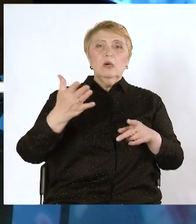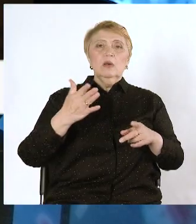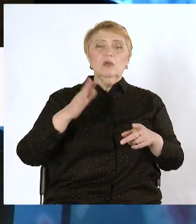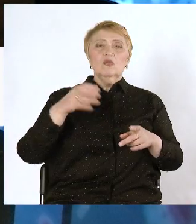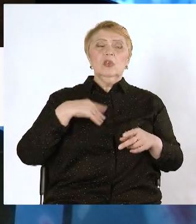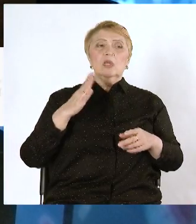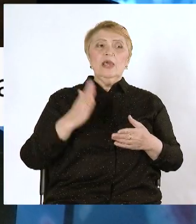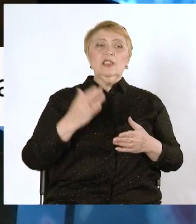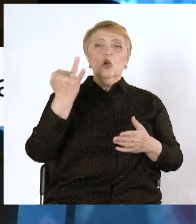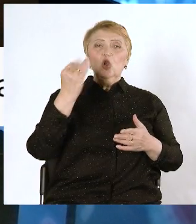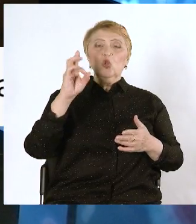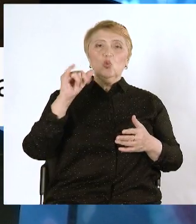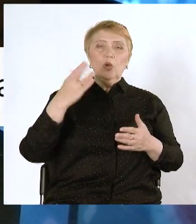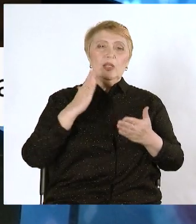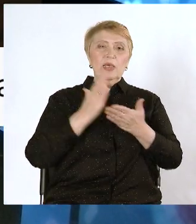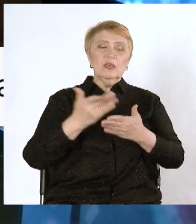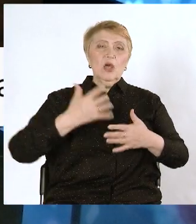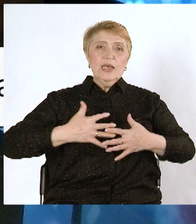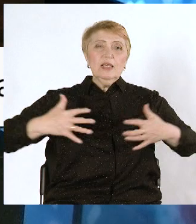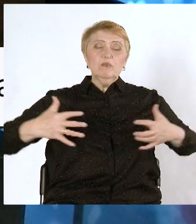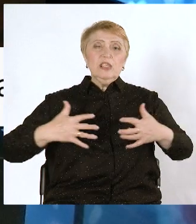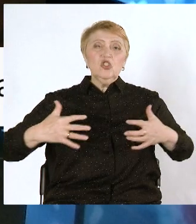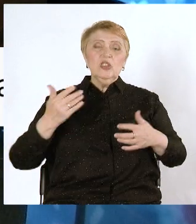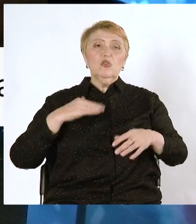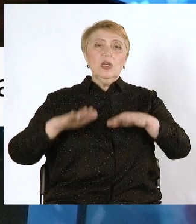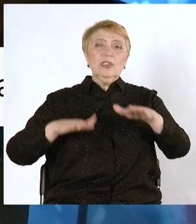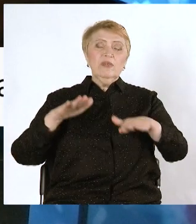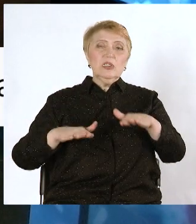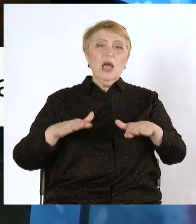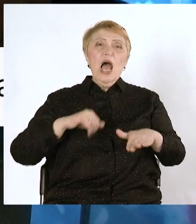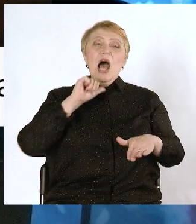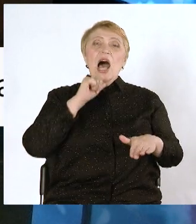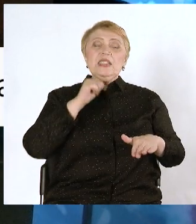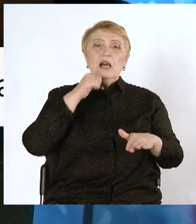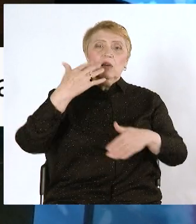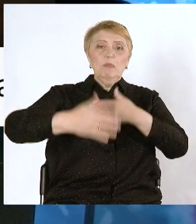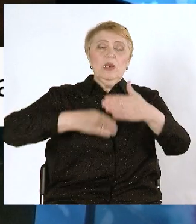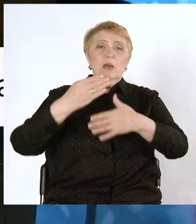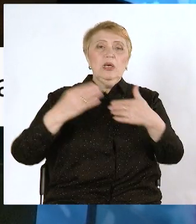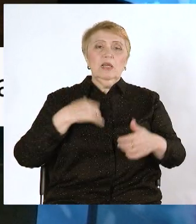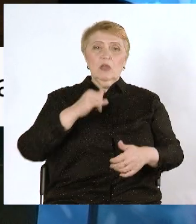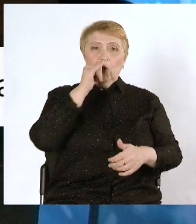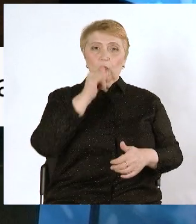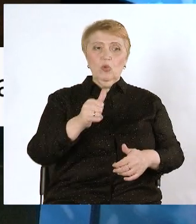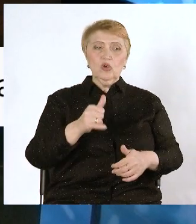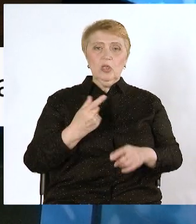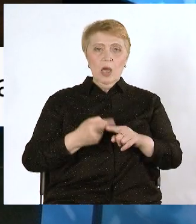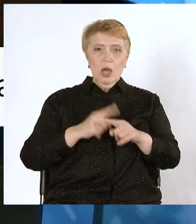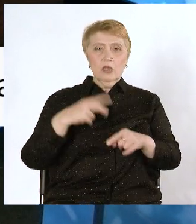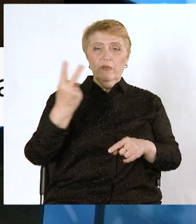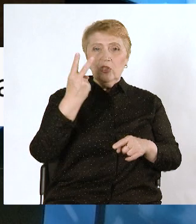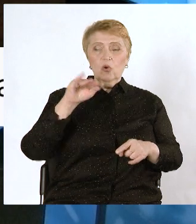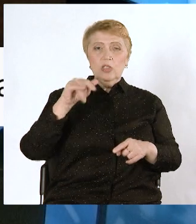под уж они избыточный вес имеют и глюкоза не может с помощью этого инсулина в клетку войти второй тип диабета это